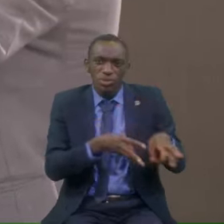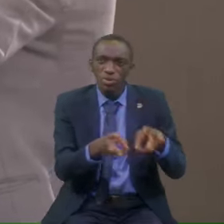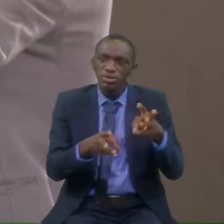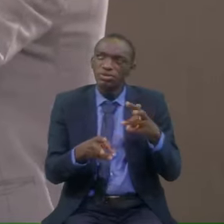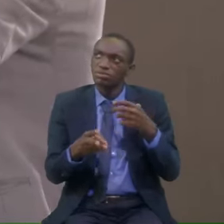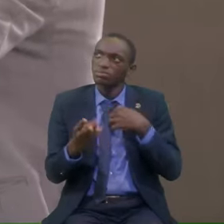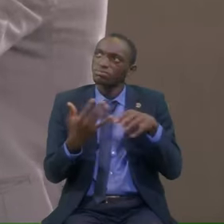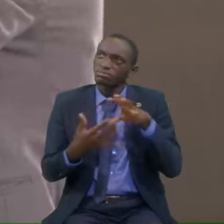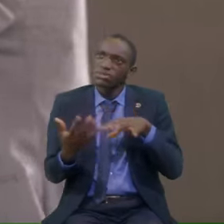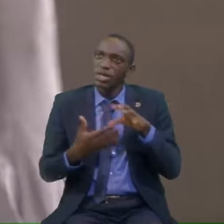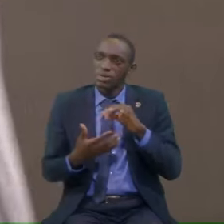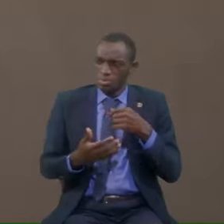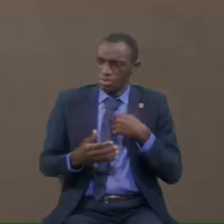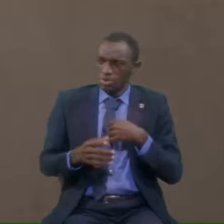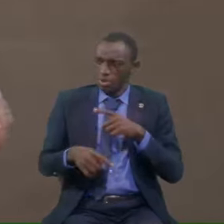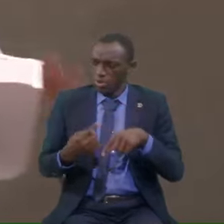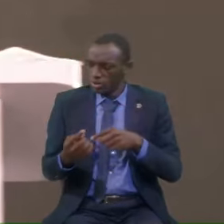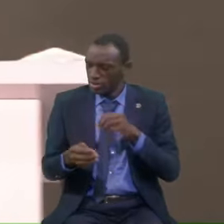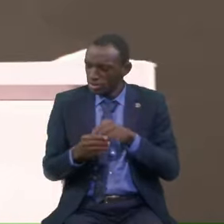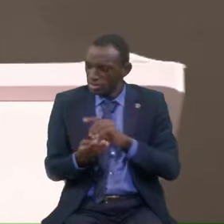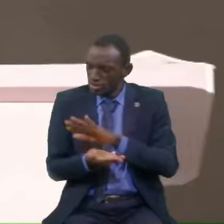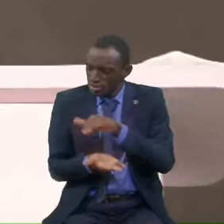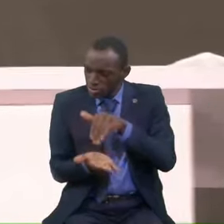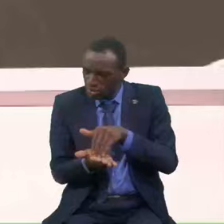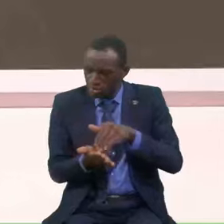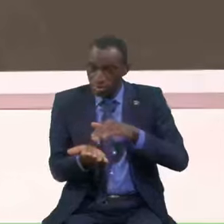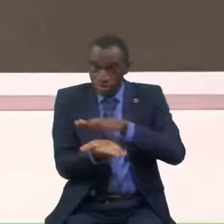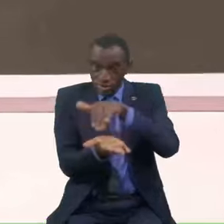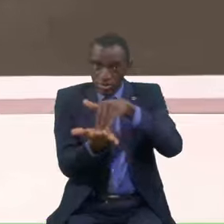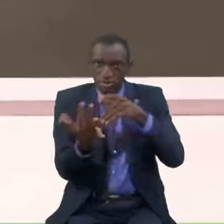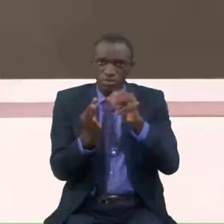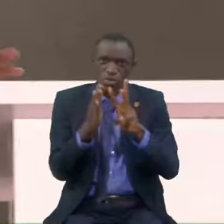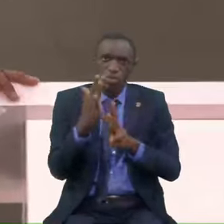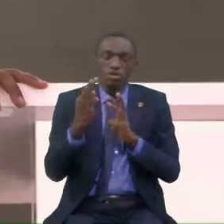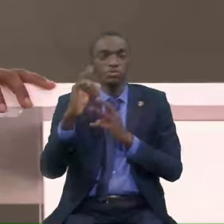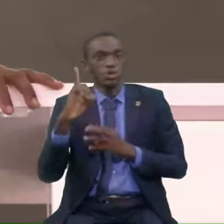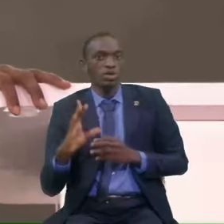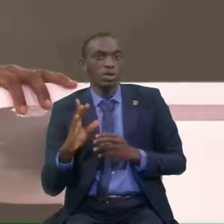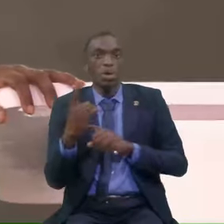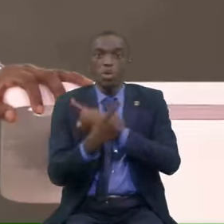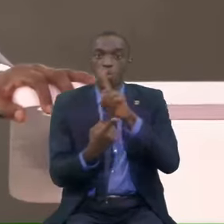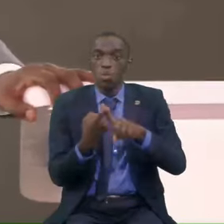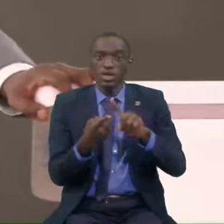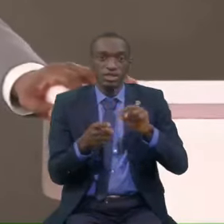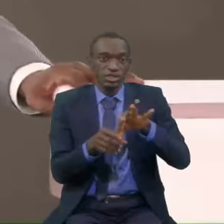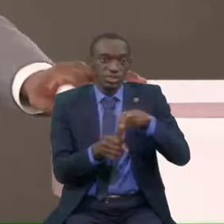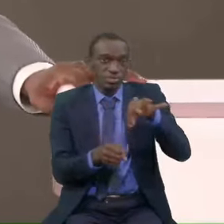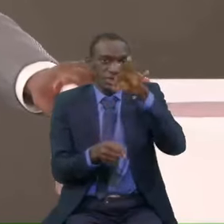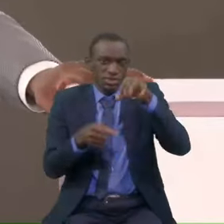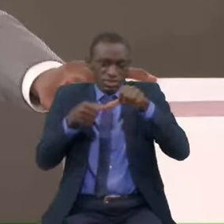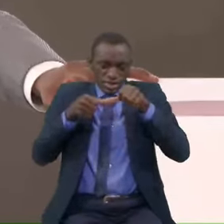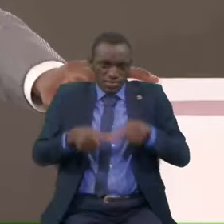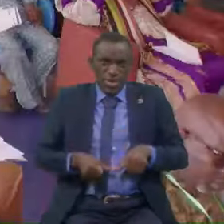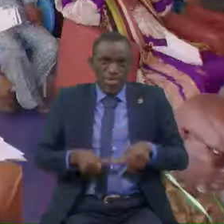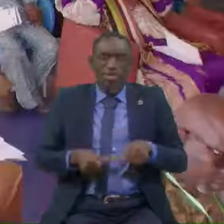Est-ce que je suis au milieu, au centre de la volonté de Dieu? Quand l'Esprit demeure, Il